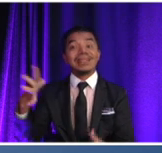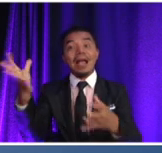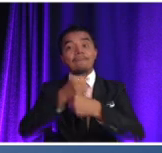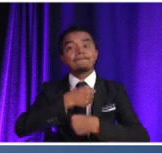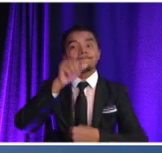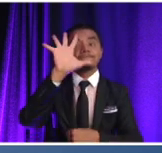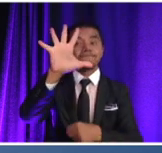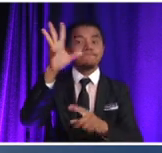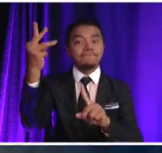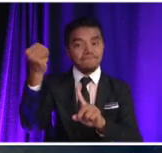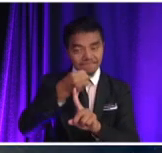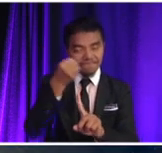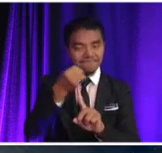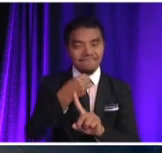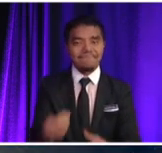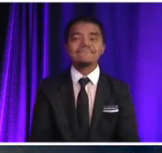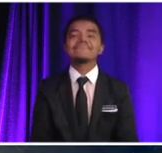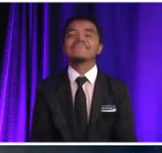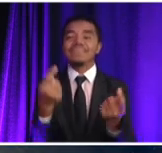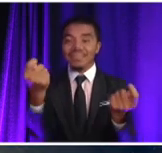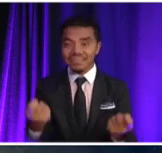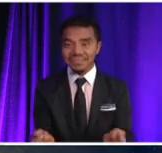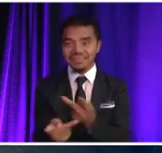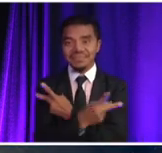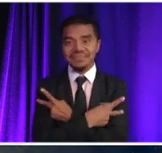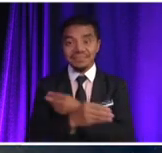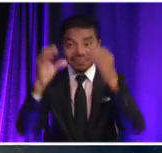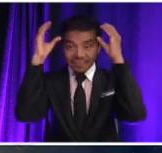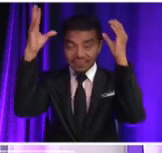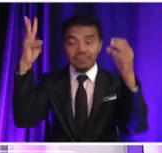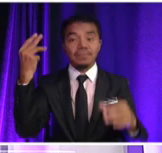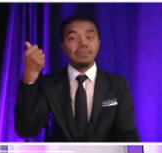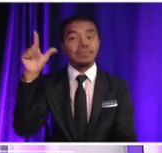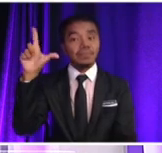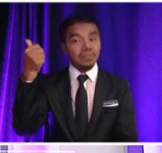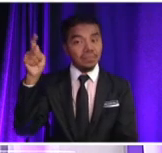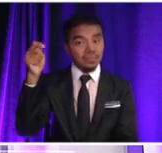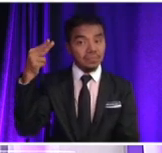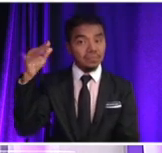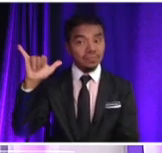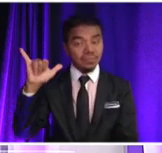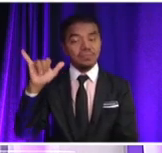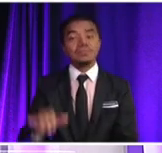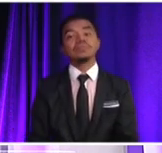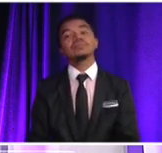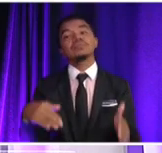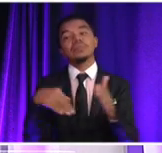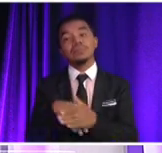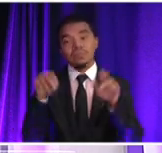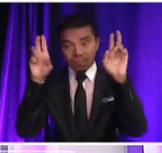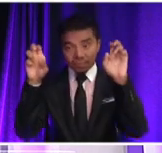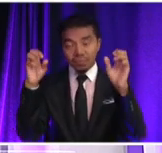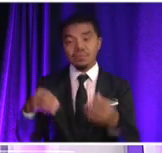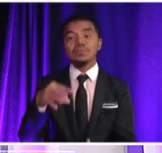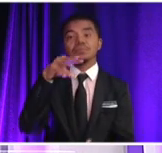Terima Kasih Cikgu Melati dalam padi kita berbincang tentang topik kita hari ini yaitu ke usahawanan di dalam mata pelajaran tanaman makanan